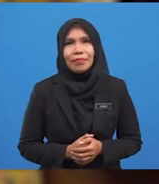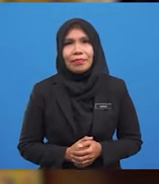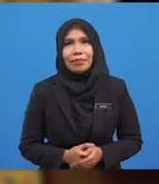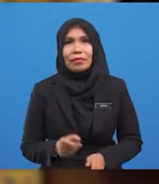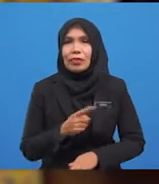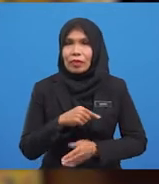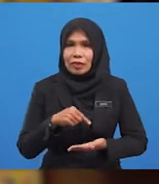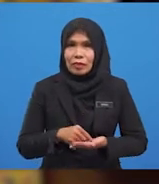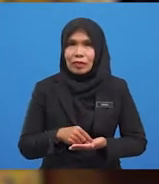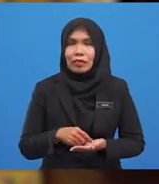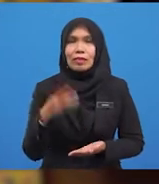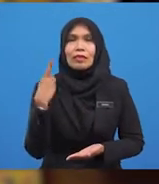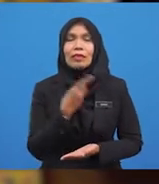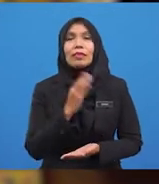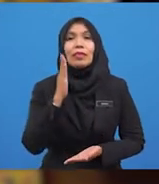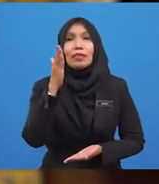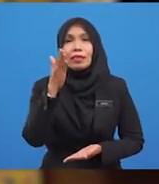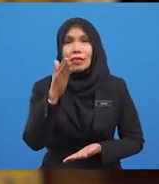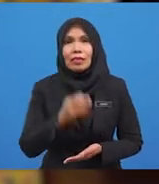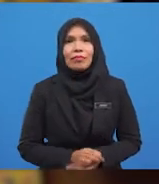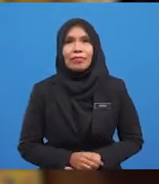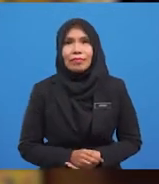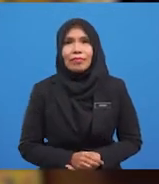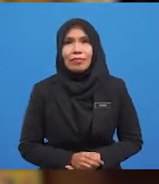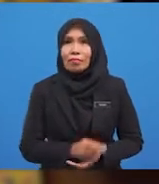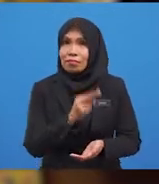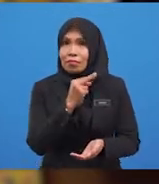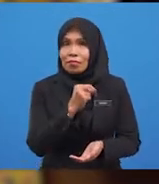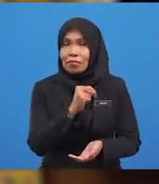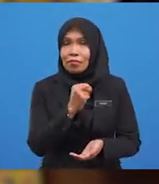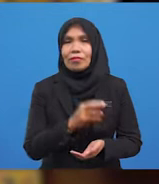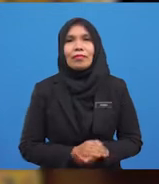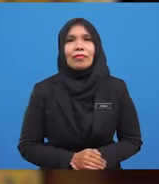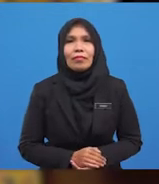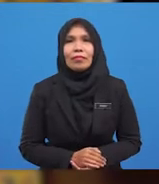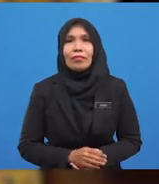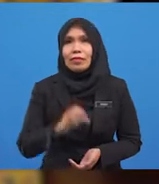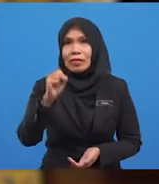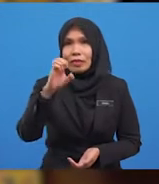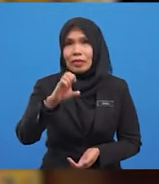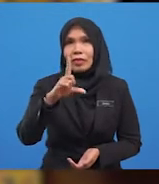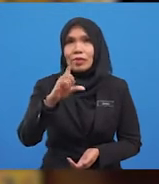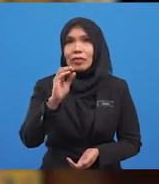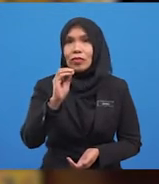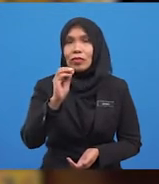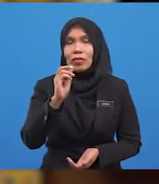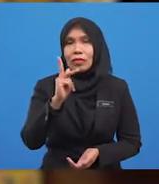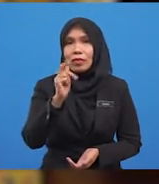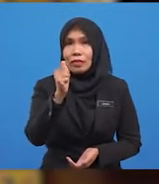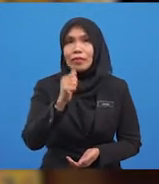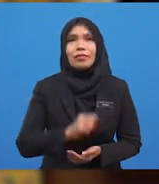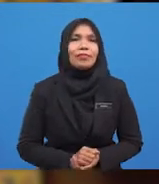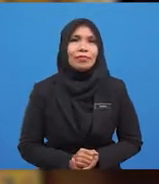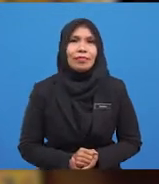hari ini kita akan mendendangkan seloka yang bertajuk Santap Istiadat. Wah,